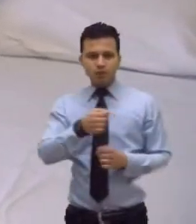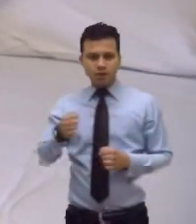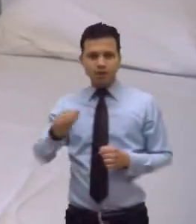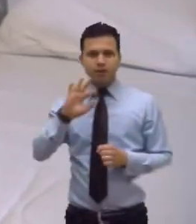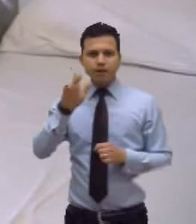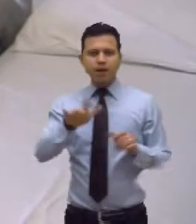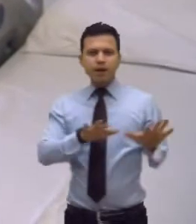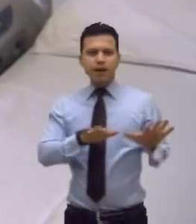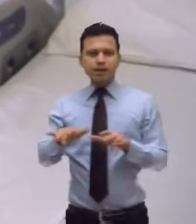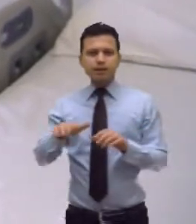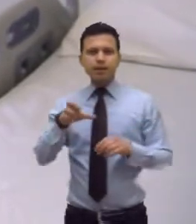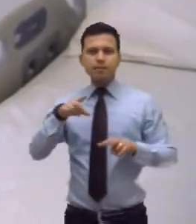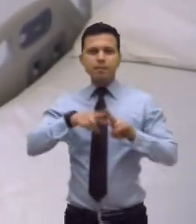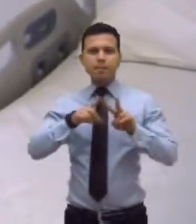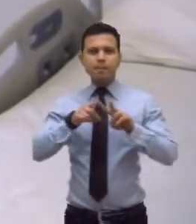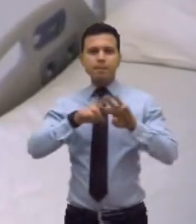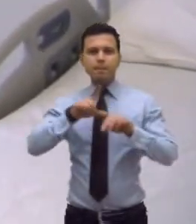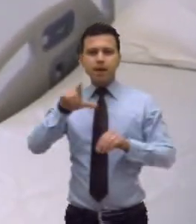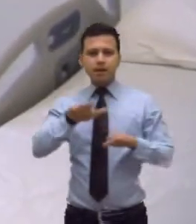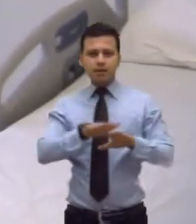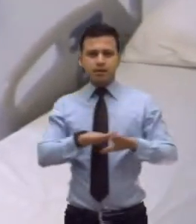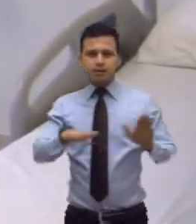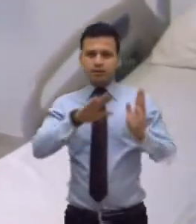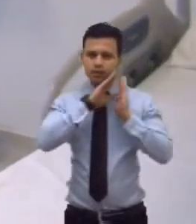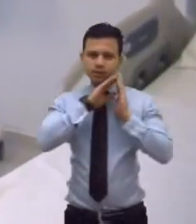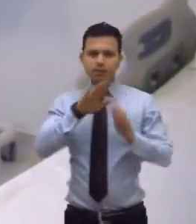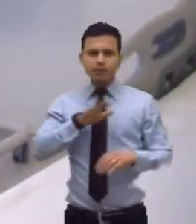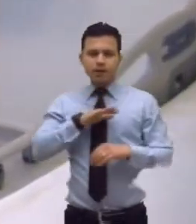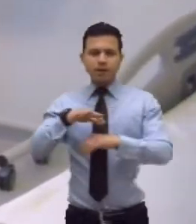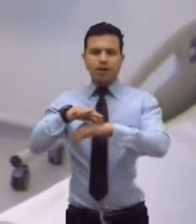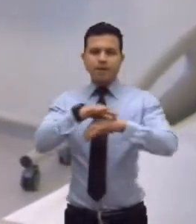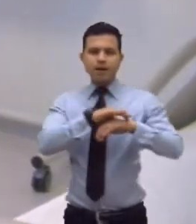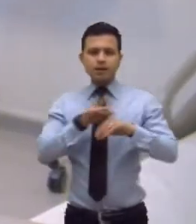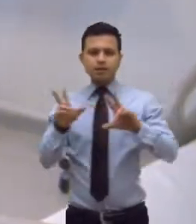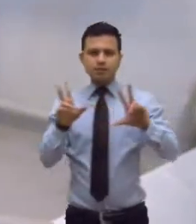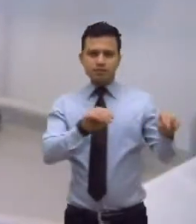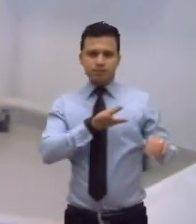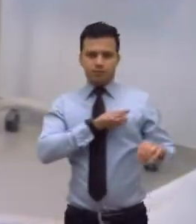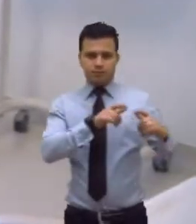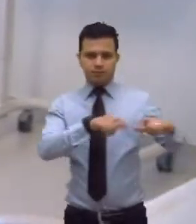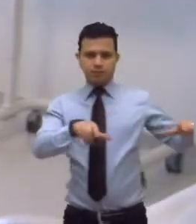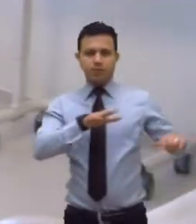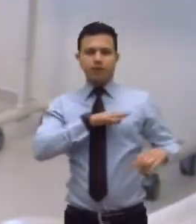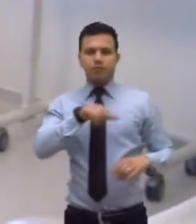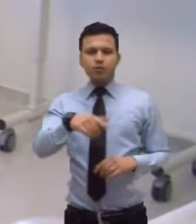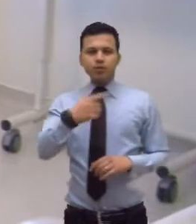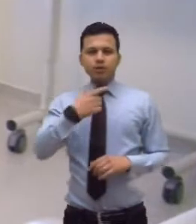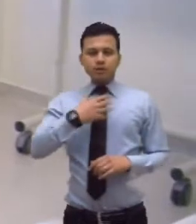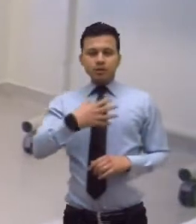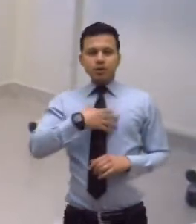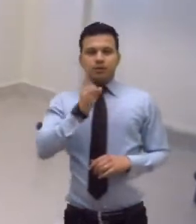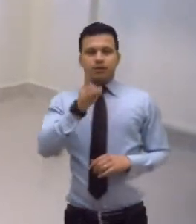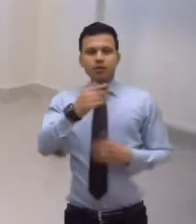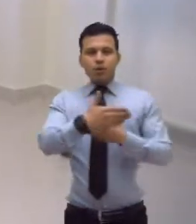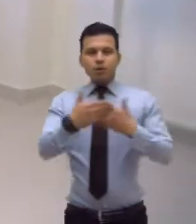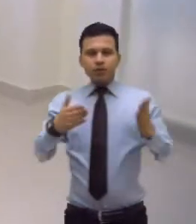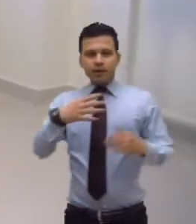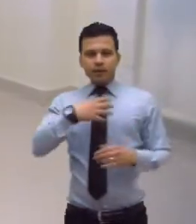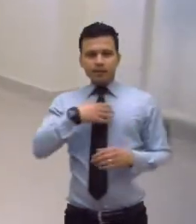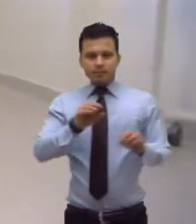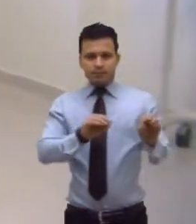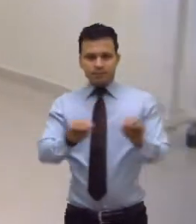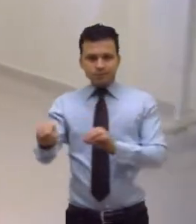buzdolabı, elektronik kontrol panelli yatağınız ve refakatçi koltuğunuz bulunmaktadır. Odanızda yer alan kişisel eşyalarınızın